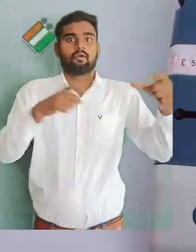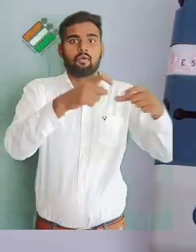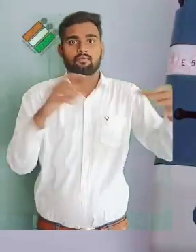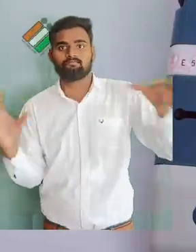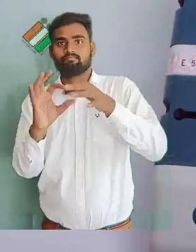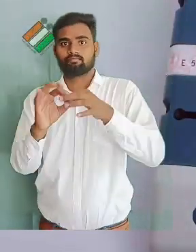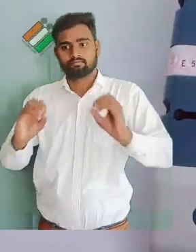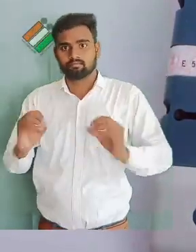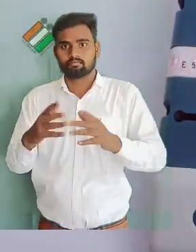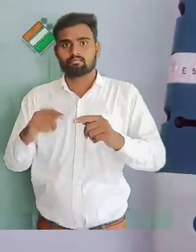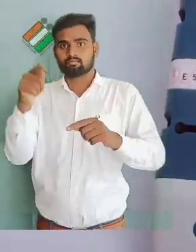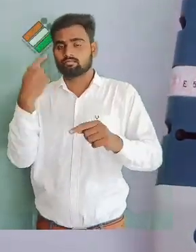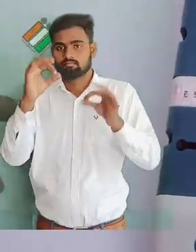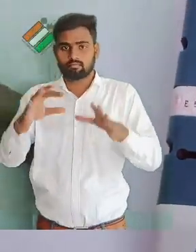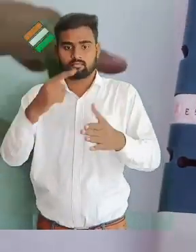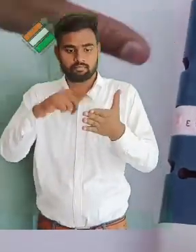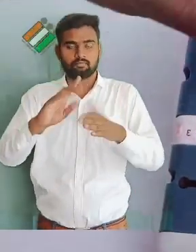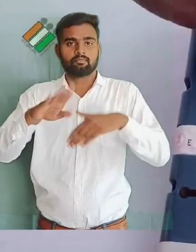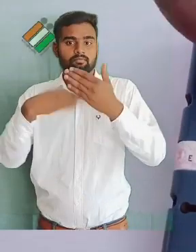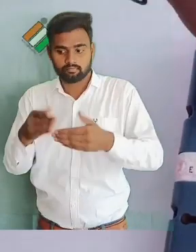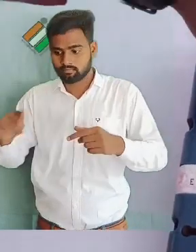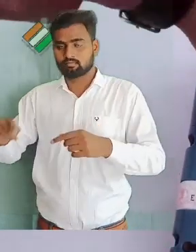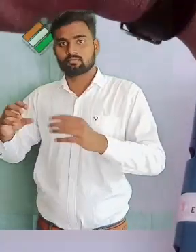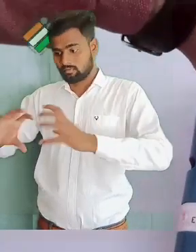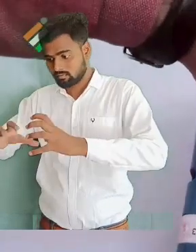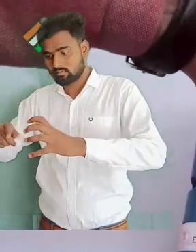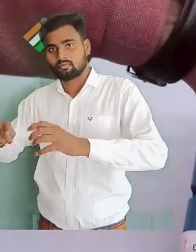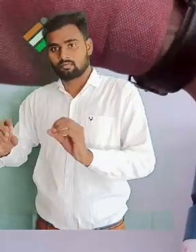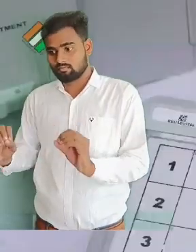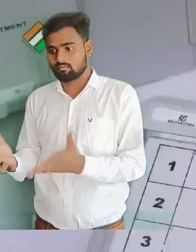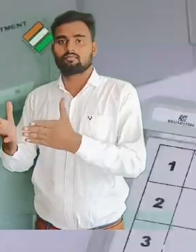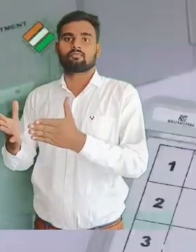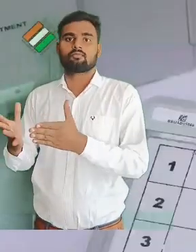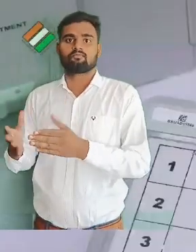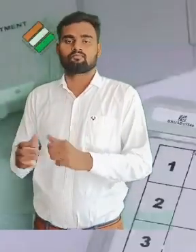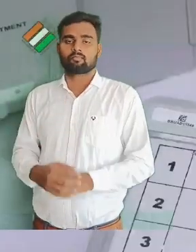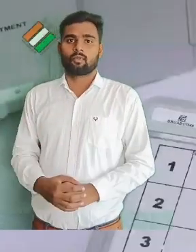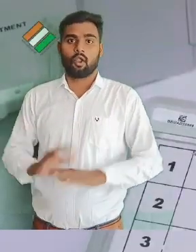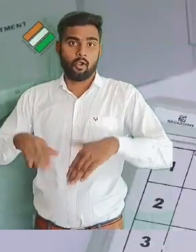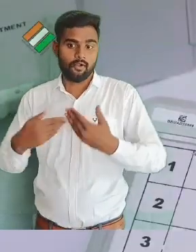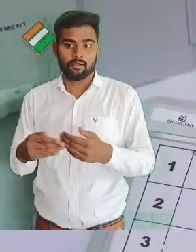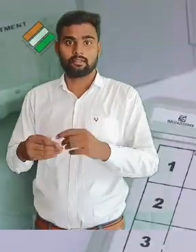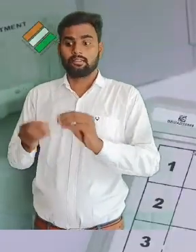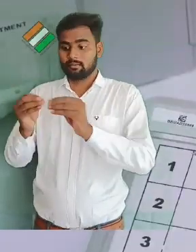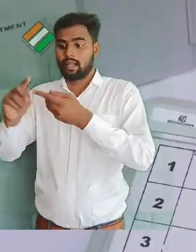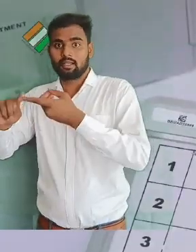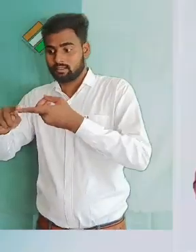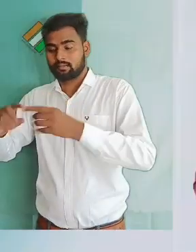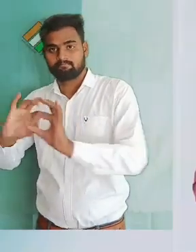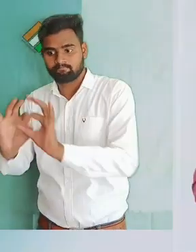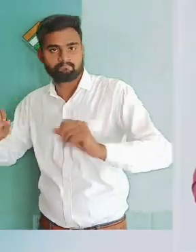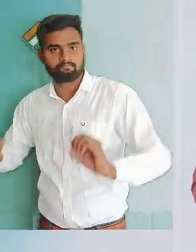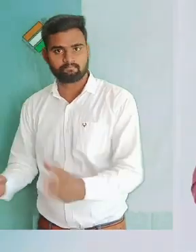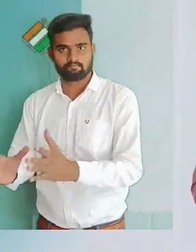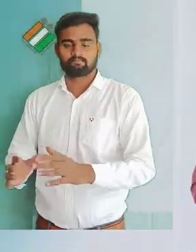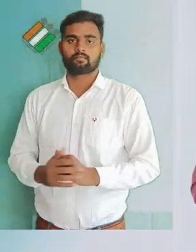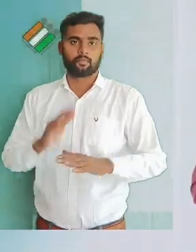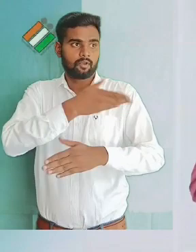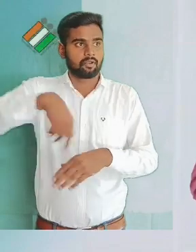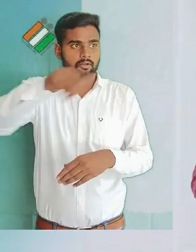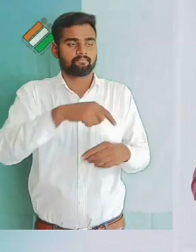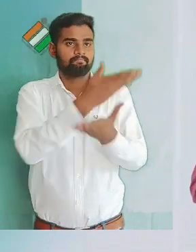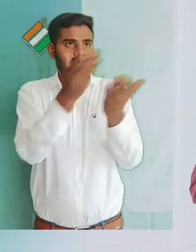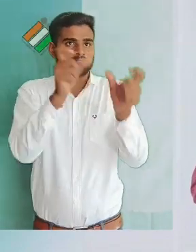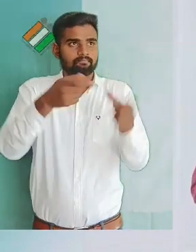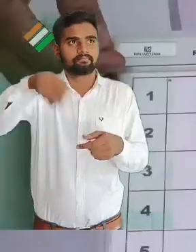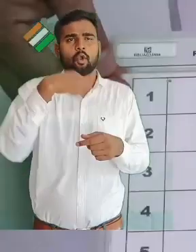इशू करेगा और ये मशीन बिजी हो जाएगी और बैलेट यूनिट रेडी हो जाएगी। आपको अपने उम्मीदवार